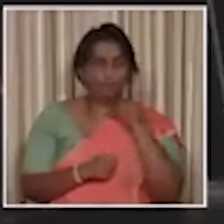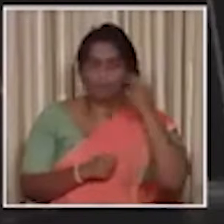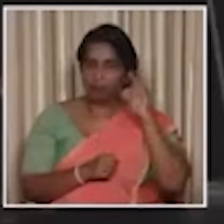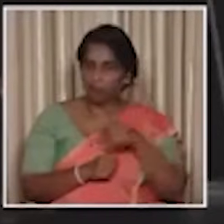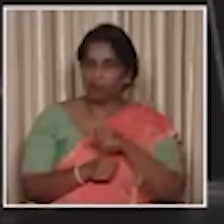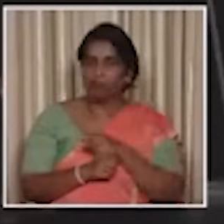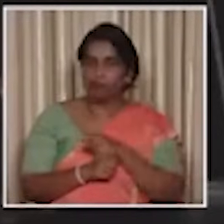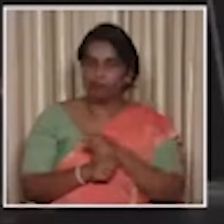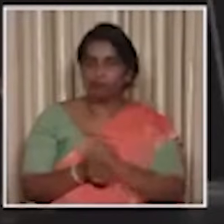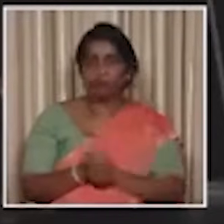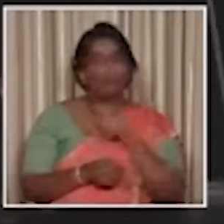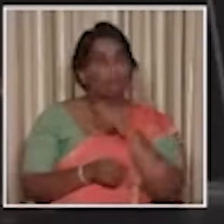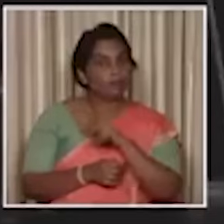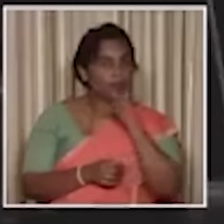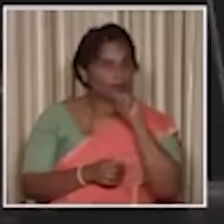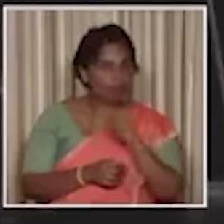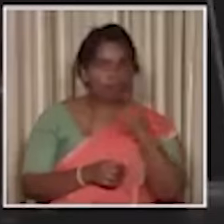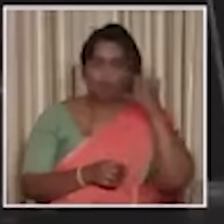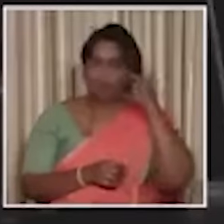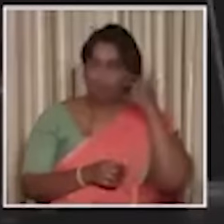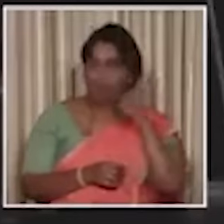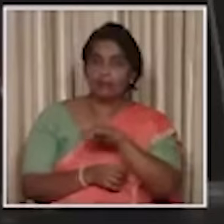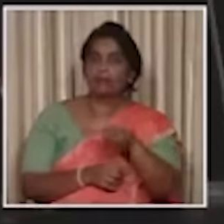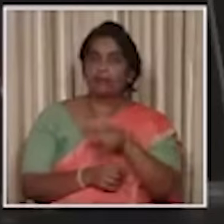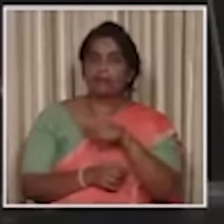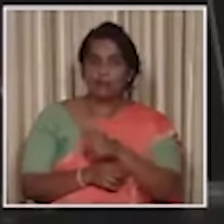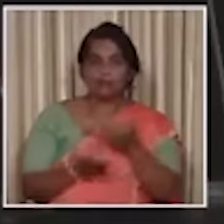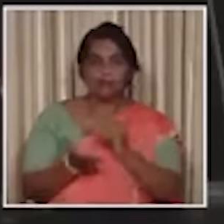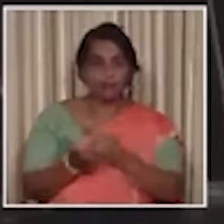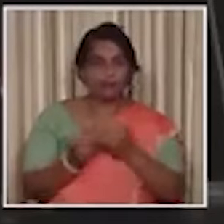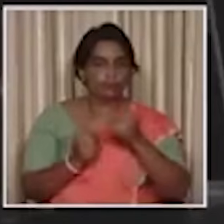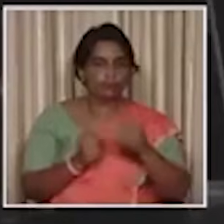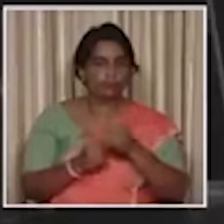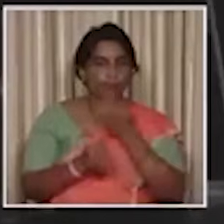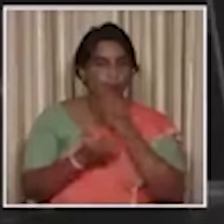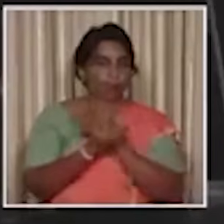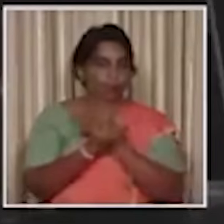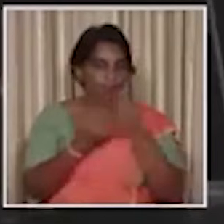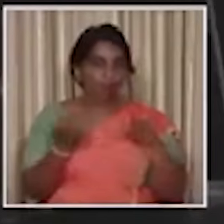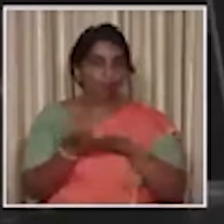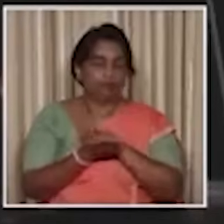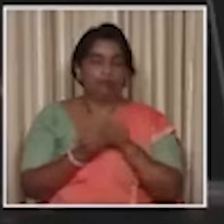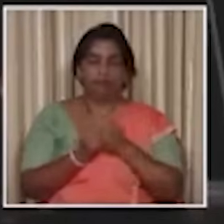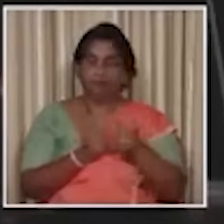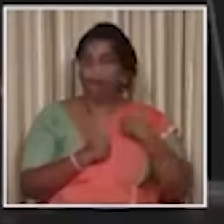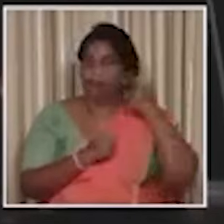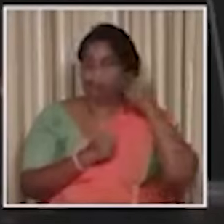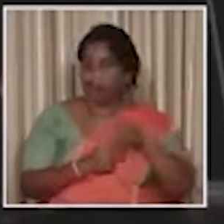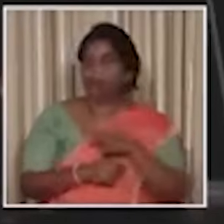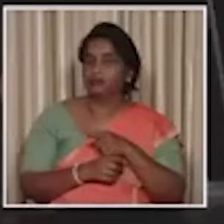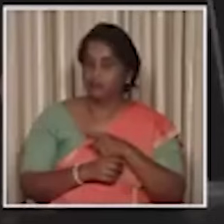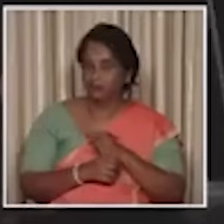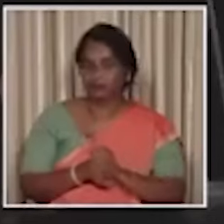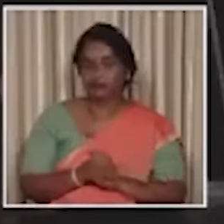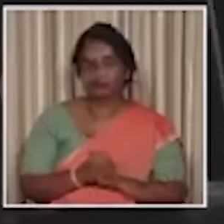வளாகங்களை எல்லைப்படுத்துவதிலும் அலங்கரிப்பதிலும் ஆர்வத்தை ஏற்படுத்தியிருக்கிறது. அத்தகைய மக்களின் எதிர்பார்ப்புக்கு அமைய காலத்தின் தேவை கருதியும்